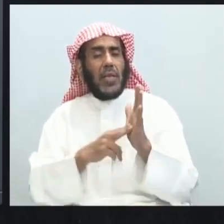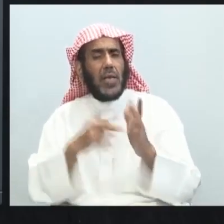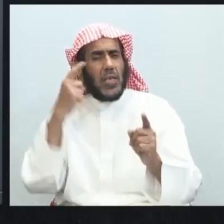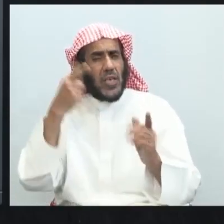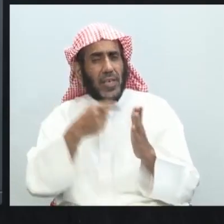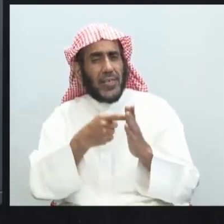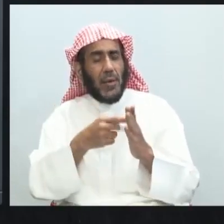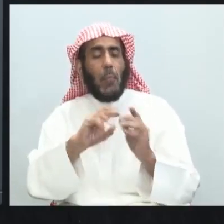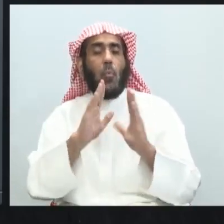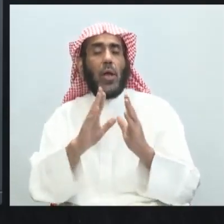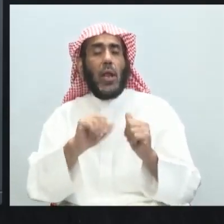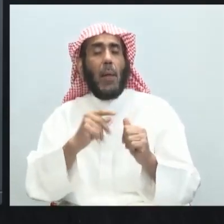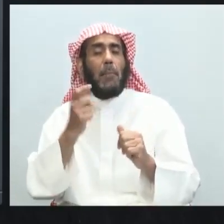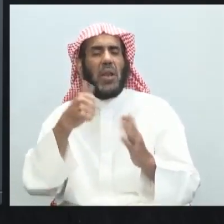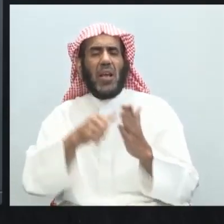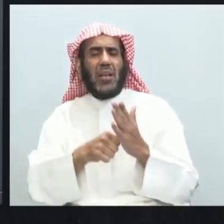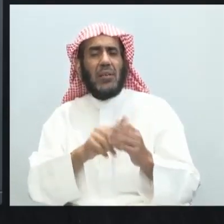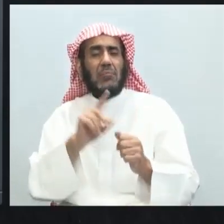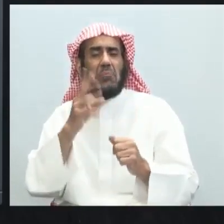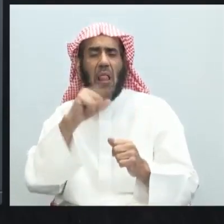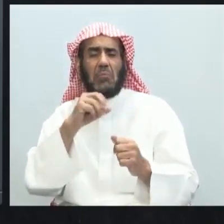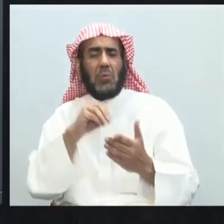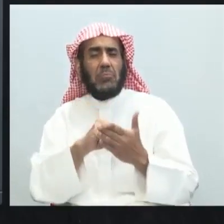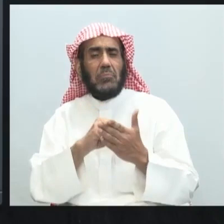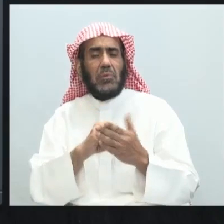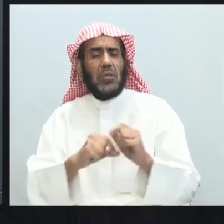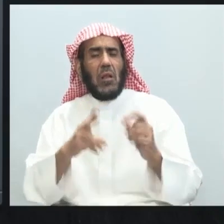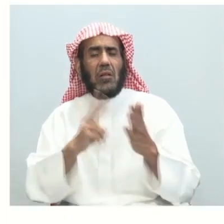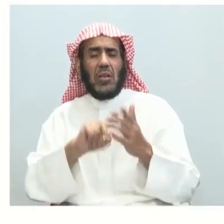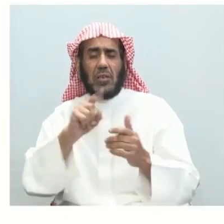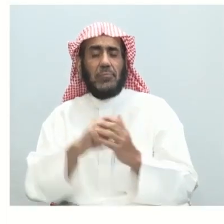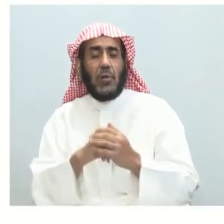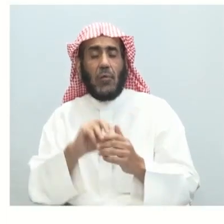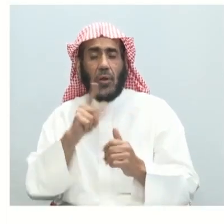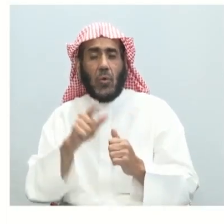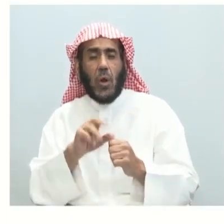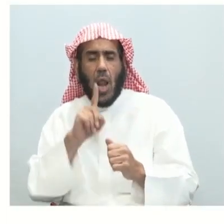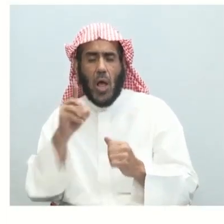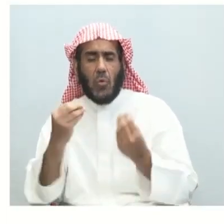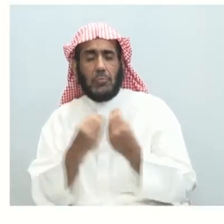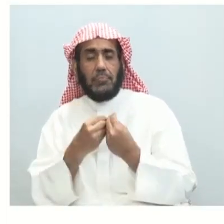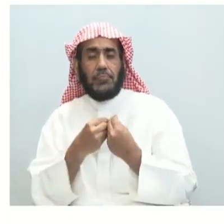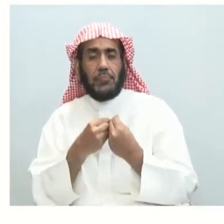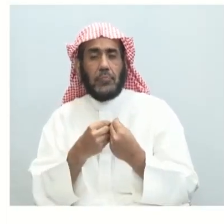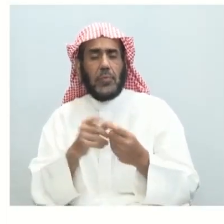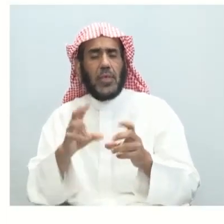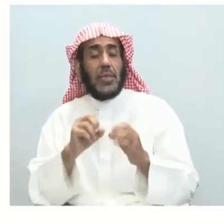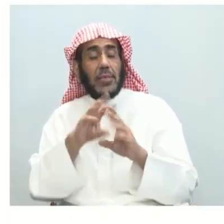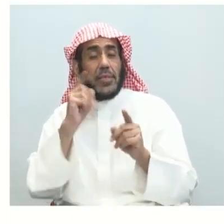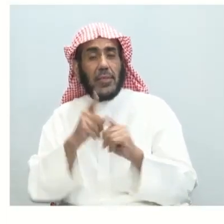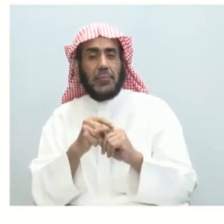شيء معين اما النكره احسنتم لم تقم بماذا بالدل على شيء فنقول هنا لاحظوا معي نستنتج